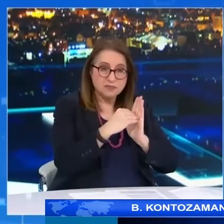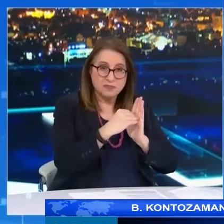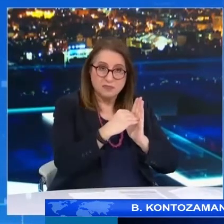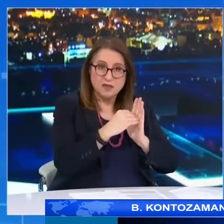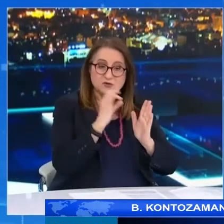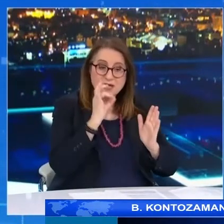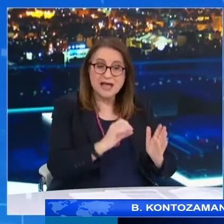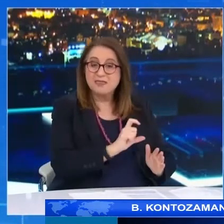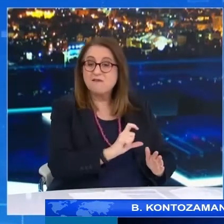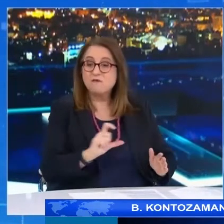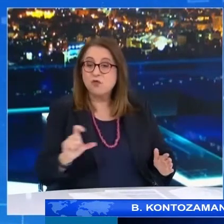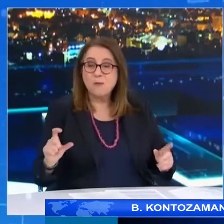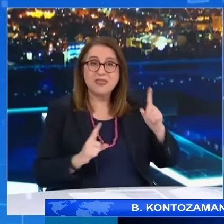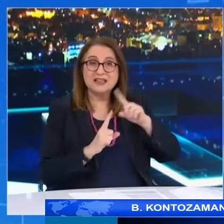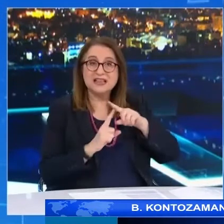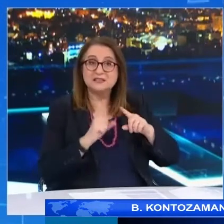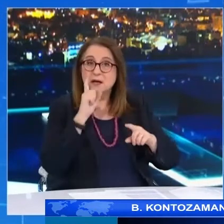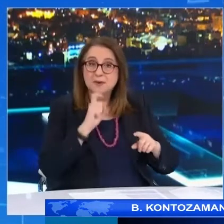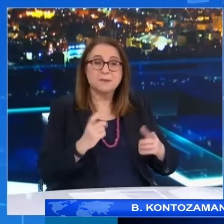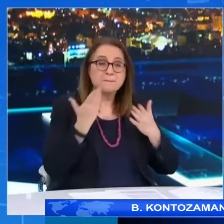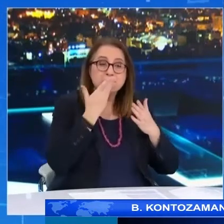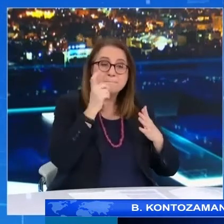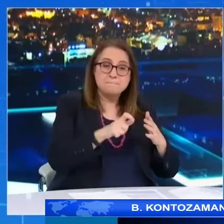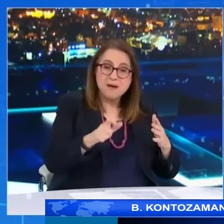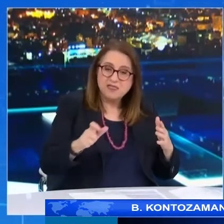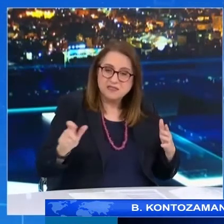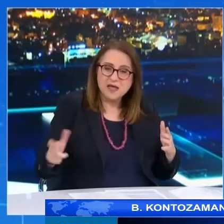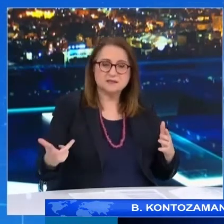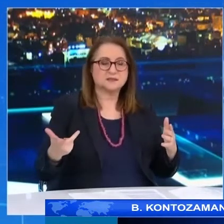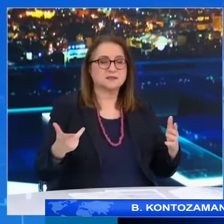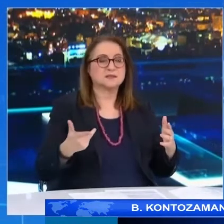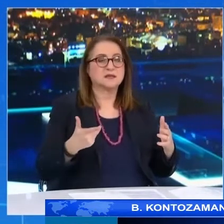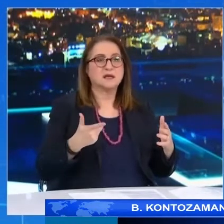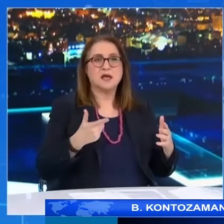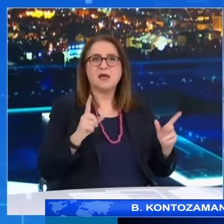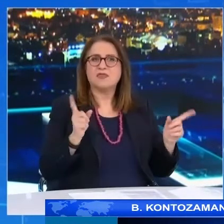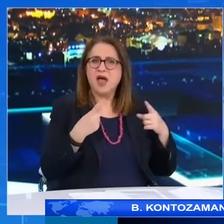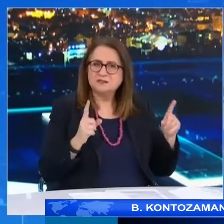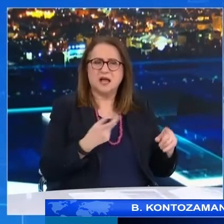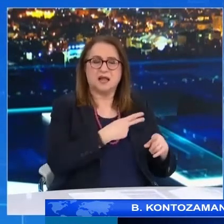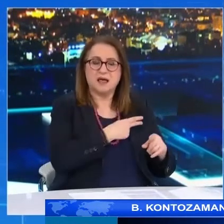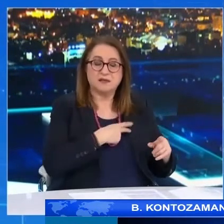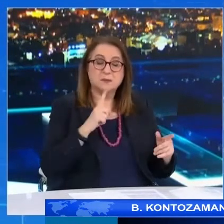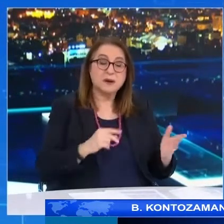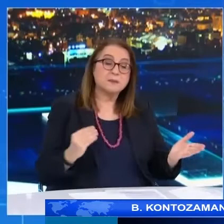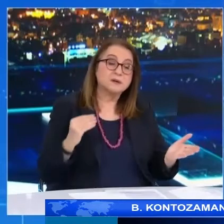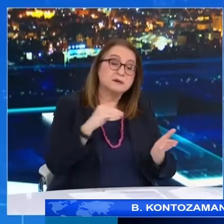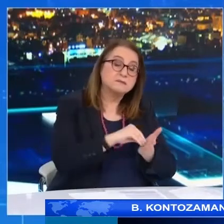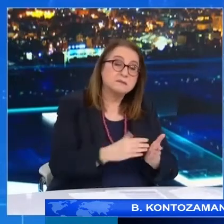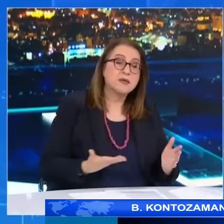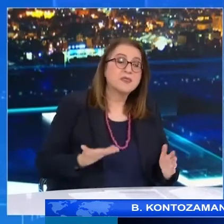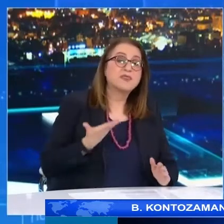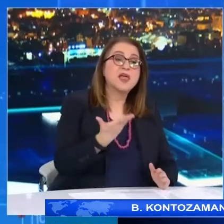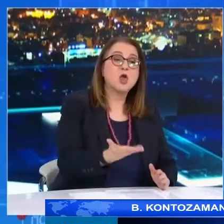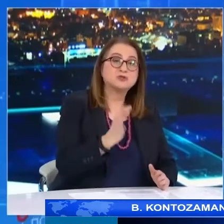υποχρεωτικών αναεβδομάδα self-test από μαθητές και εκπαιδευτικούς. Σε περίπτωση θετικού κρούσματος, η δήλωση